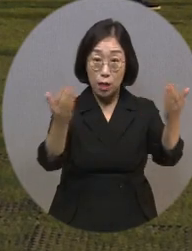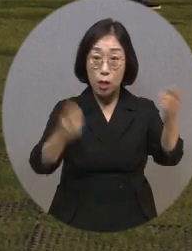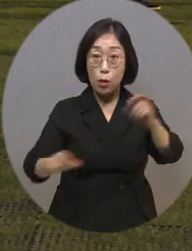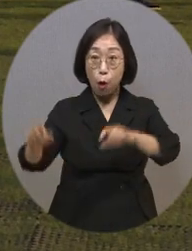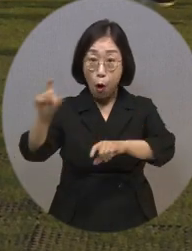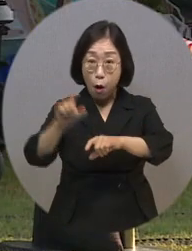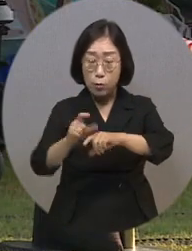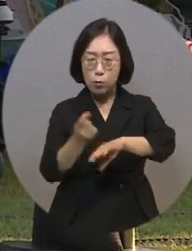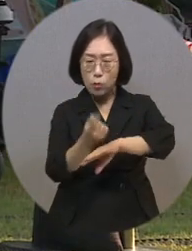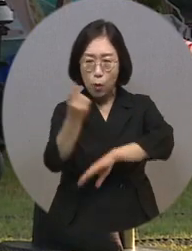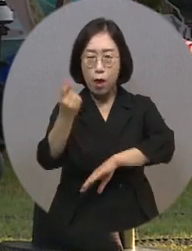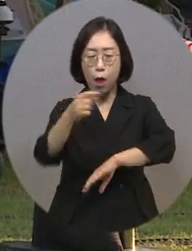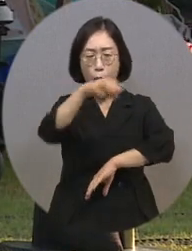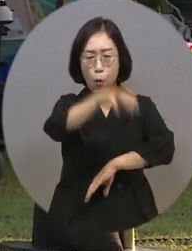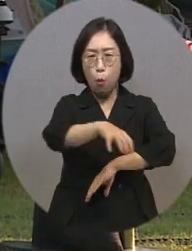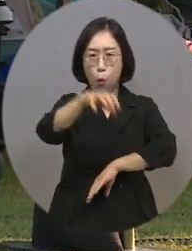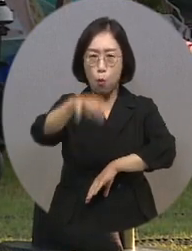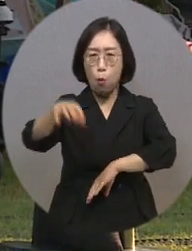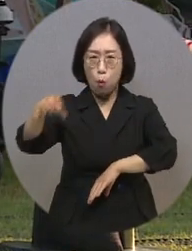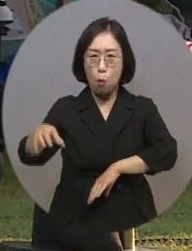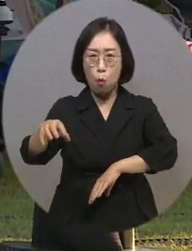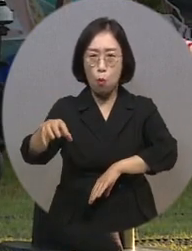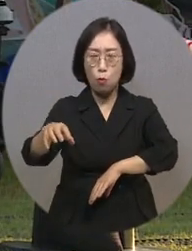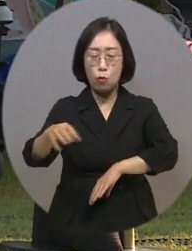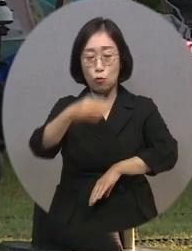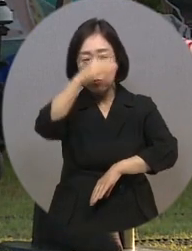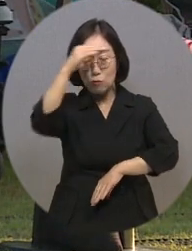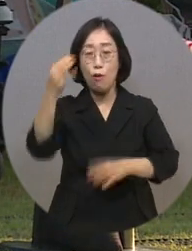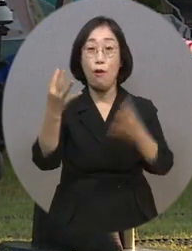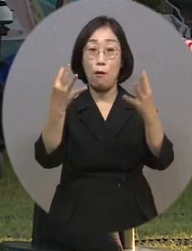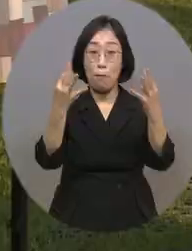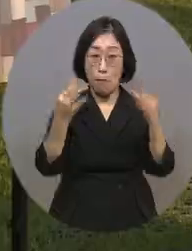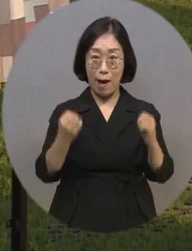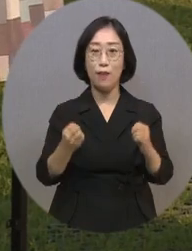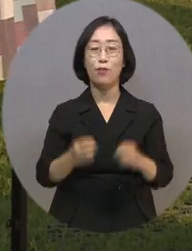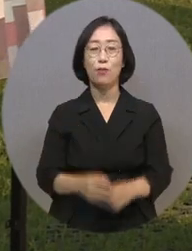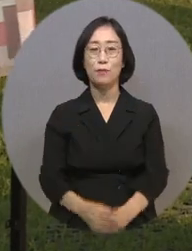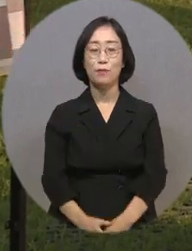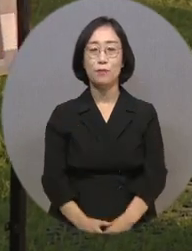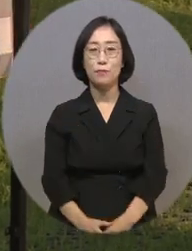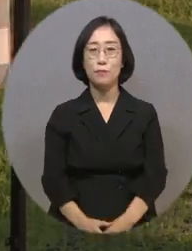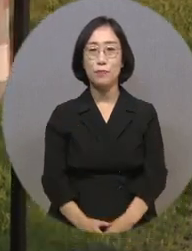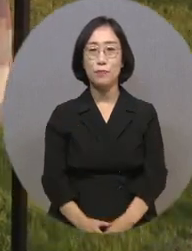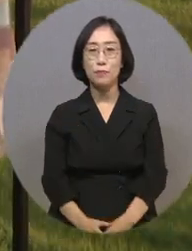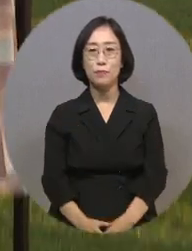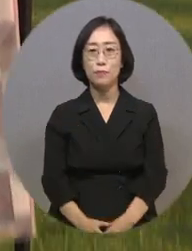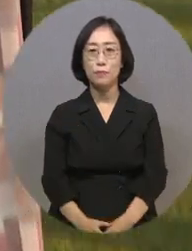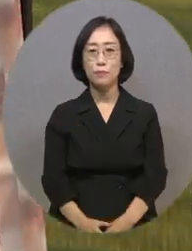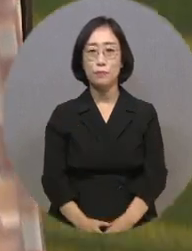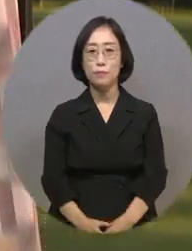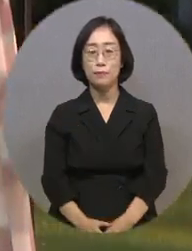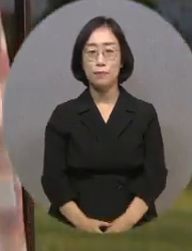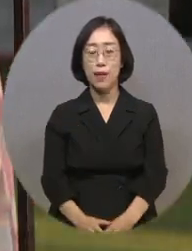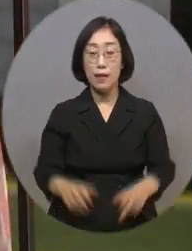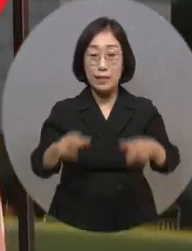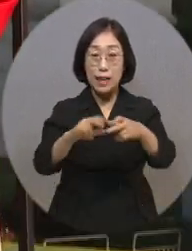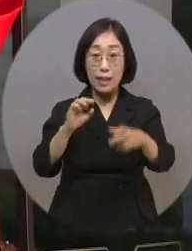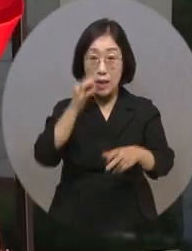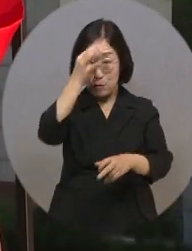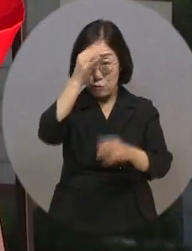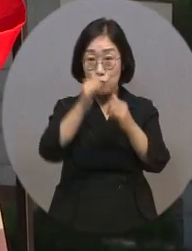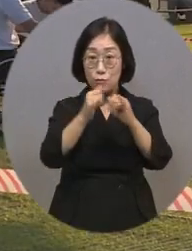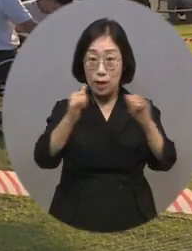예술 전시가 청와대 곳곳에 비치되어 관람객들의 눈길을 사로잡고 있습니다. 이처럼